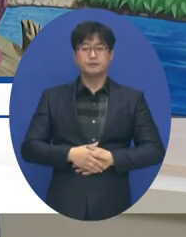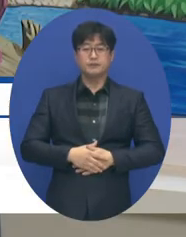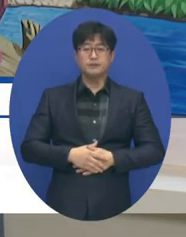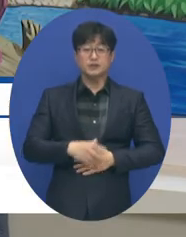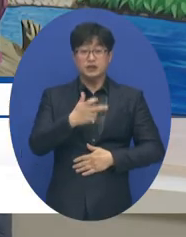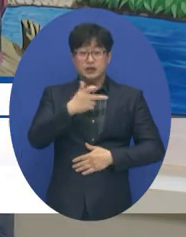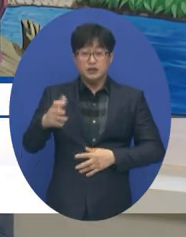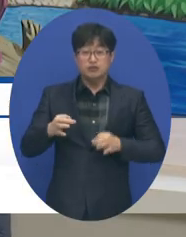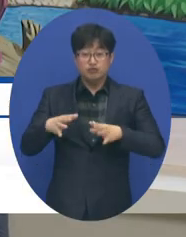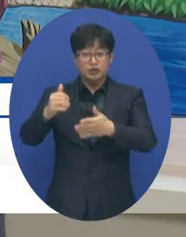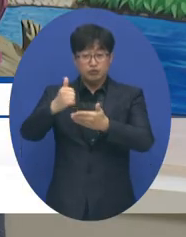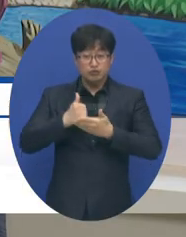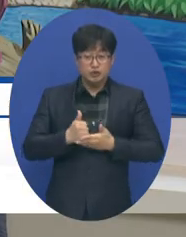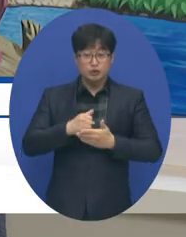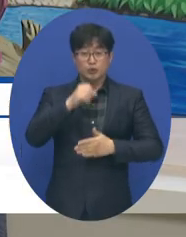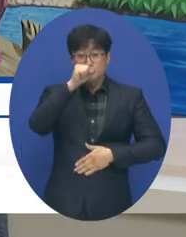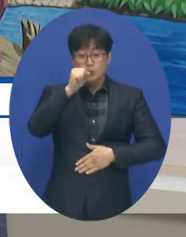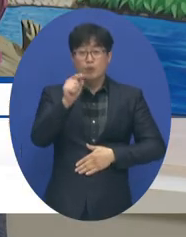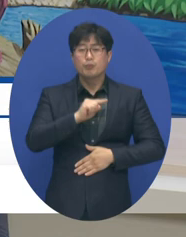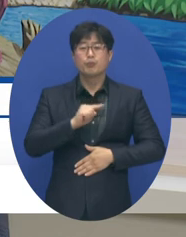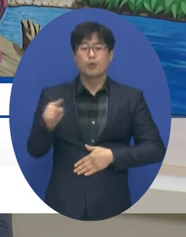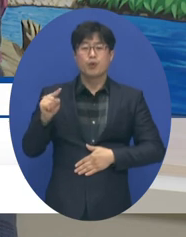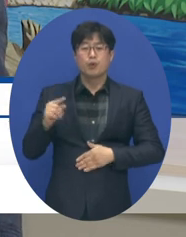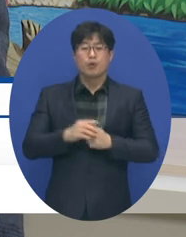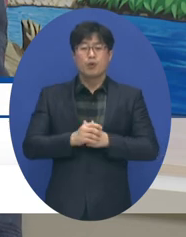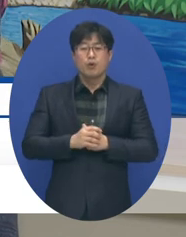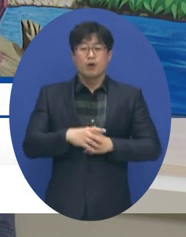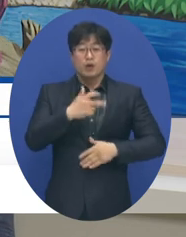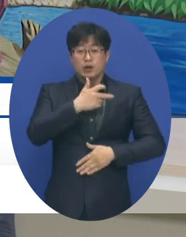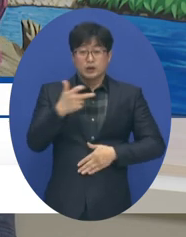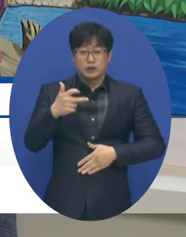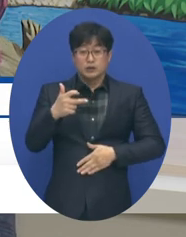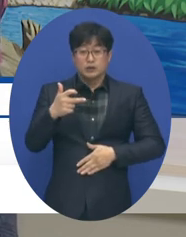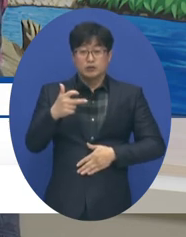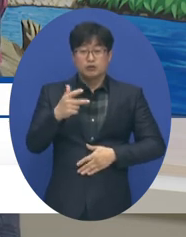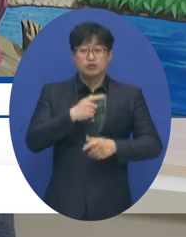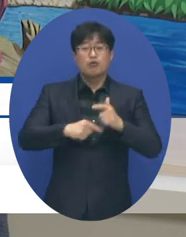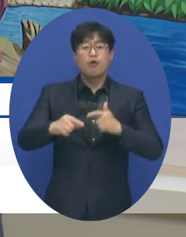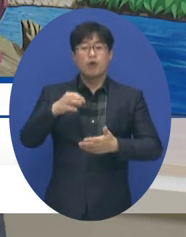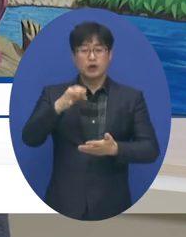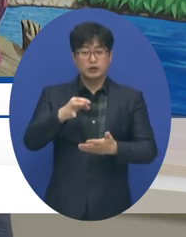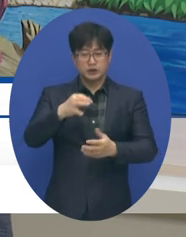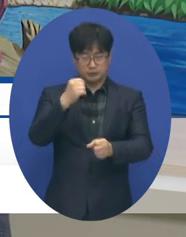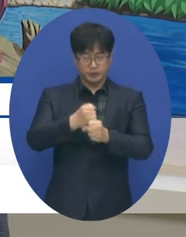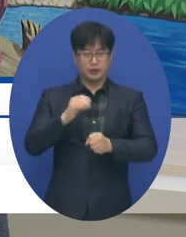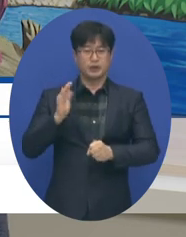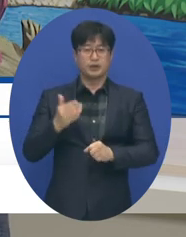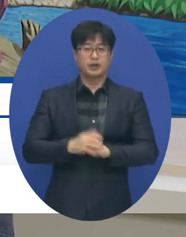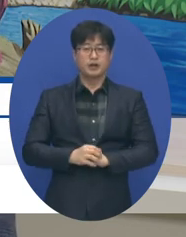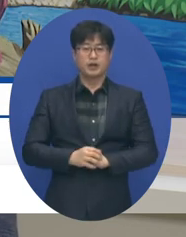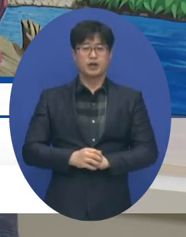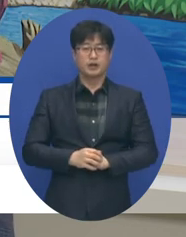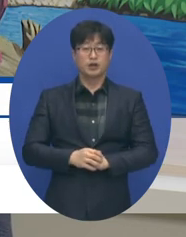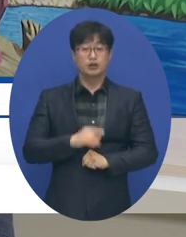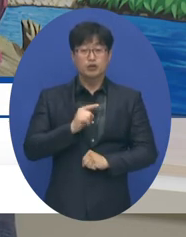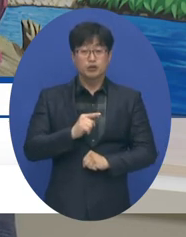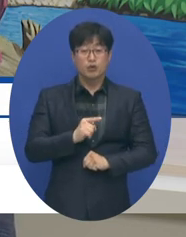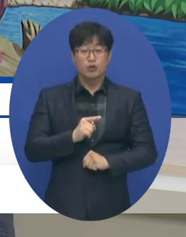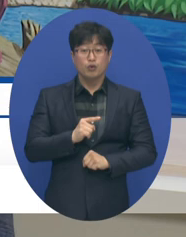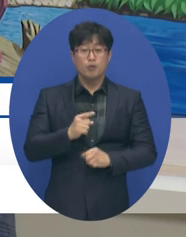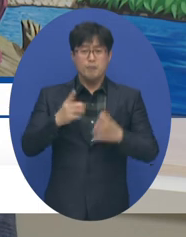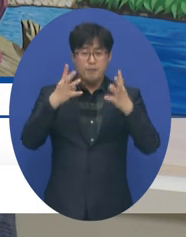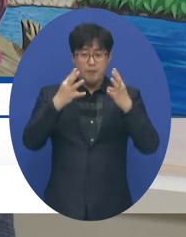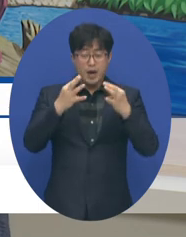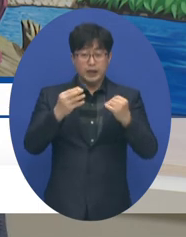대규모 투자를 유치해서 사실 좋은 것은 대규모의 부가가치가 창출됩니다. 그리고 부가가치가